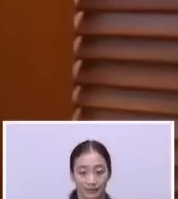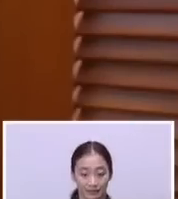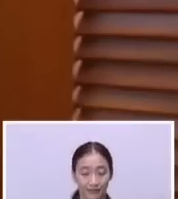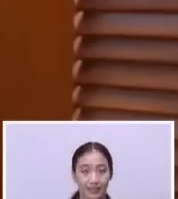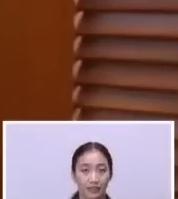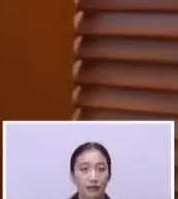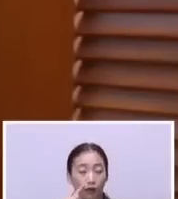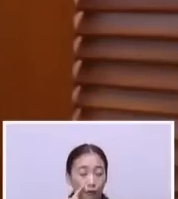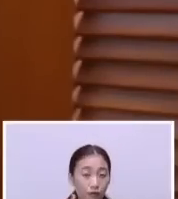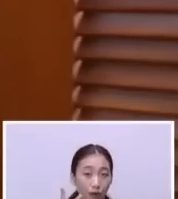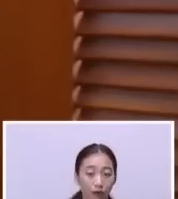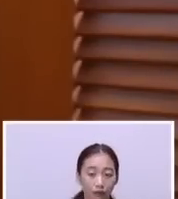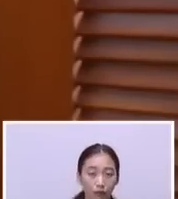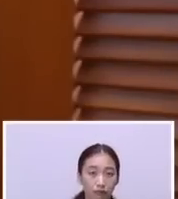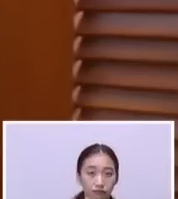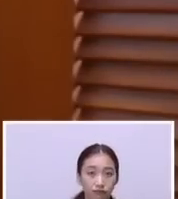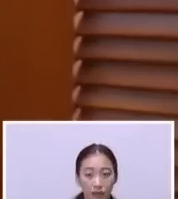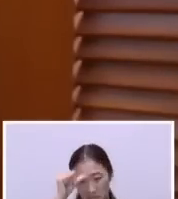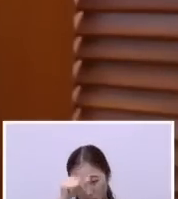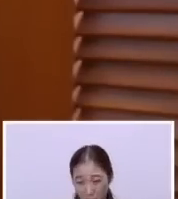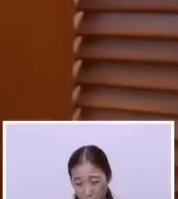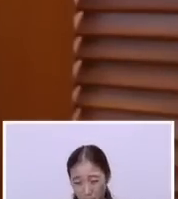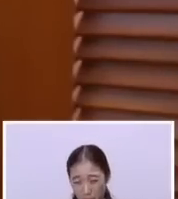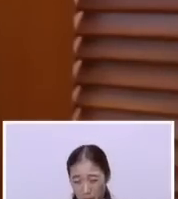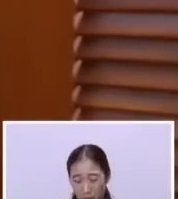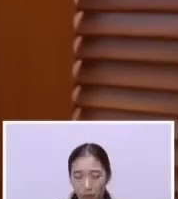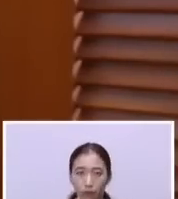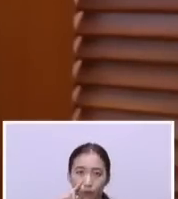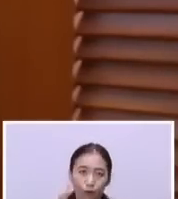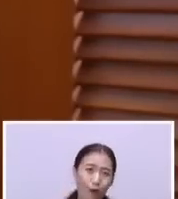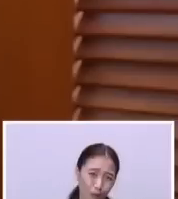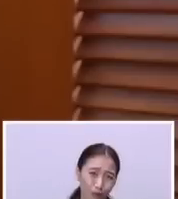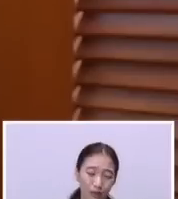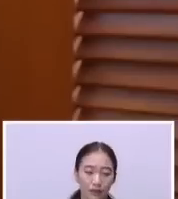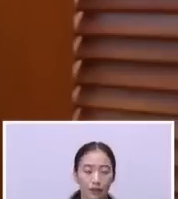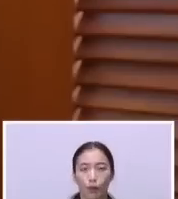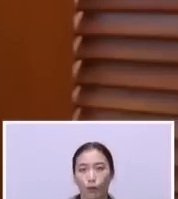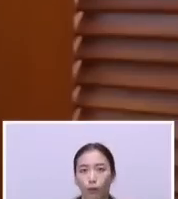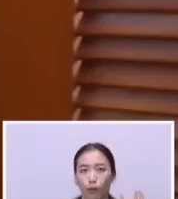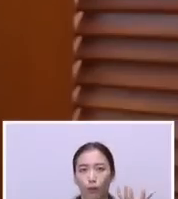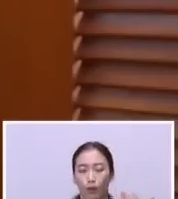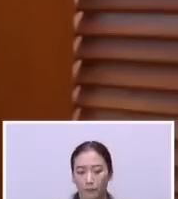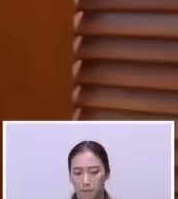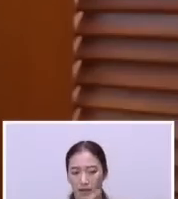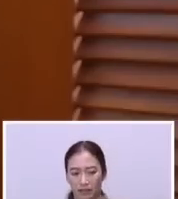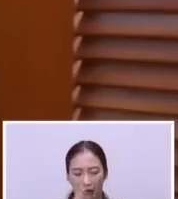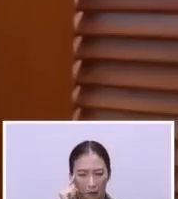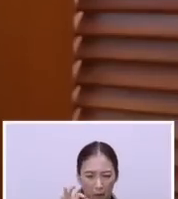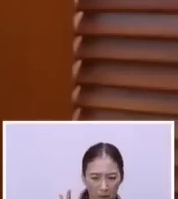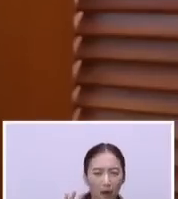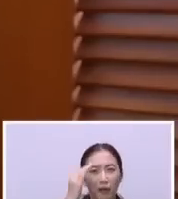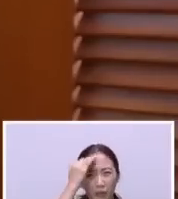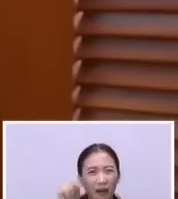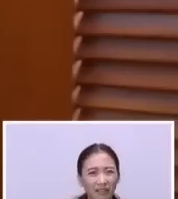ที่2ของโควิด19ในอินเดียตอนนี้กำลังทำให้ทั่วโลกกังวลนะคะเพราะว่าอาจจะส่งผลต่อการจัดส่งวัคซีนต้านโควิด